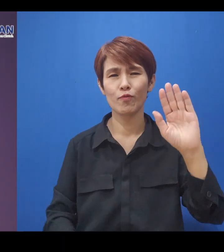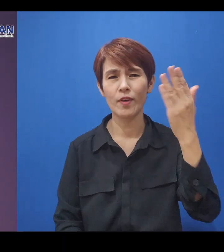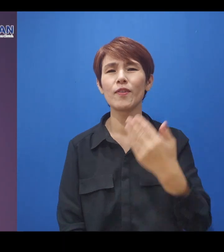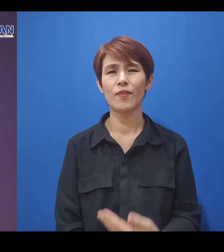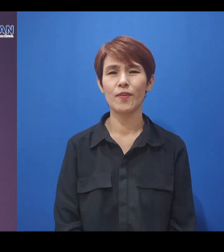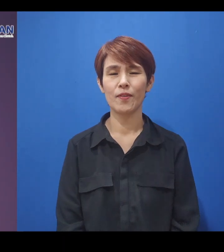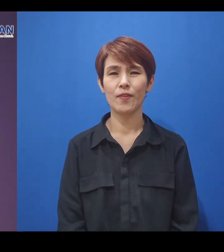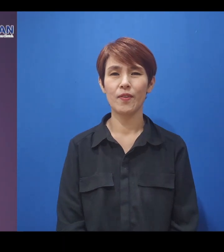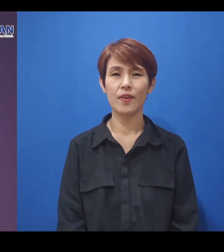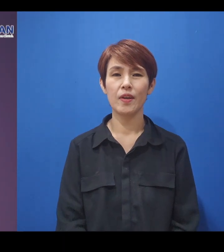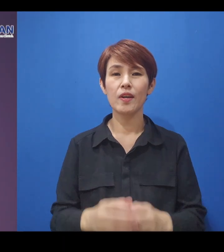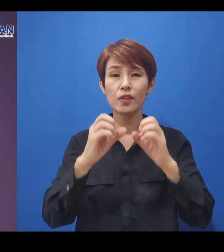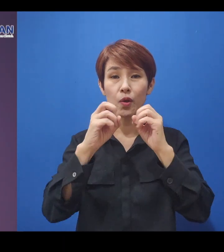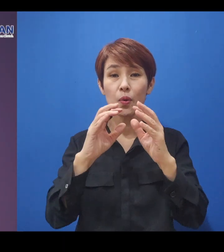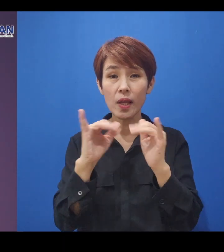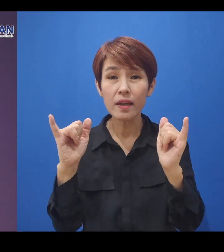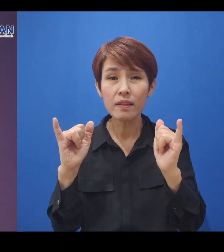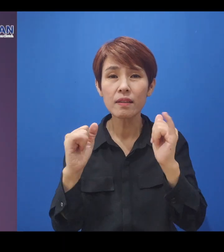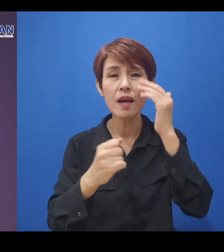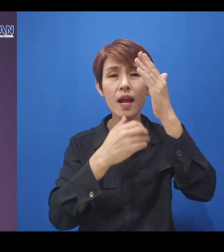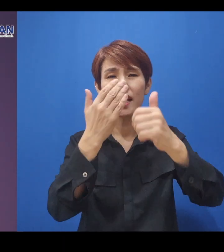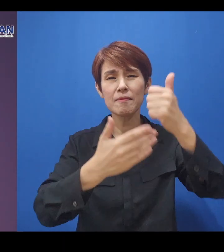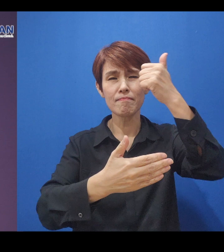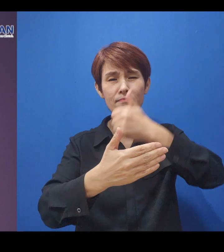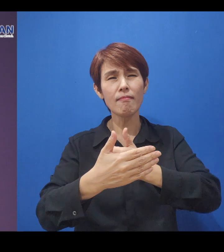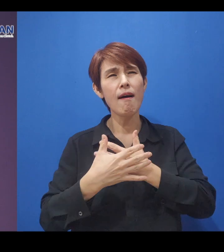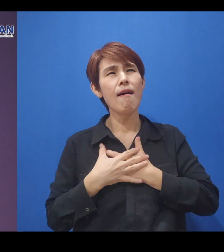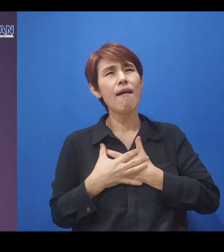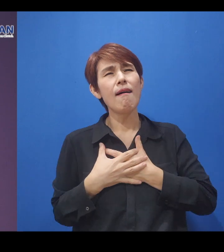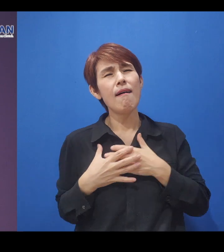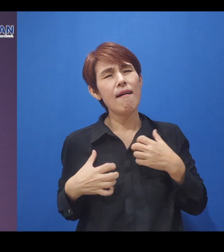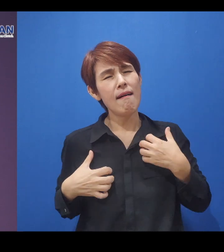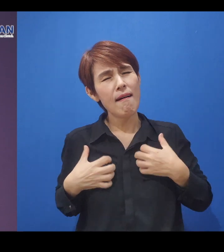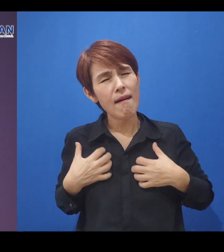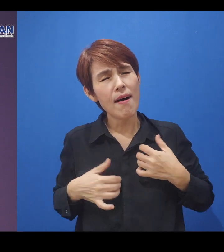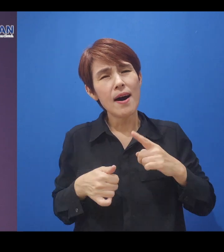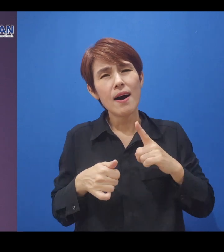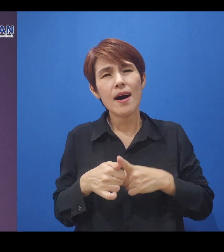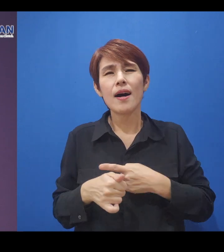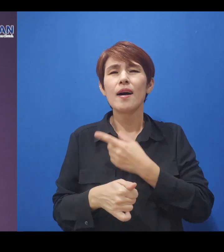때문에 견딜 수 없는 사람들.